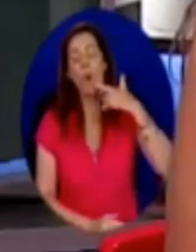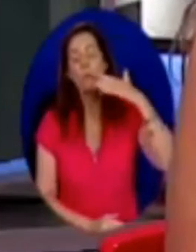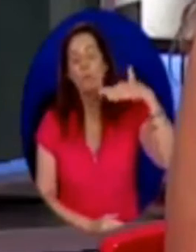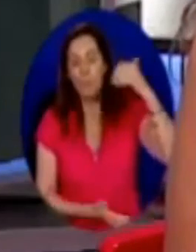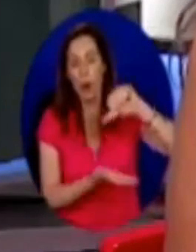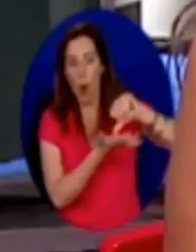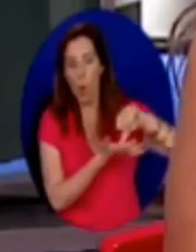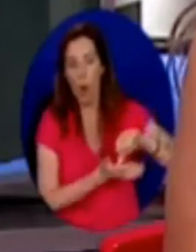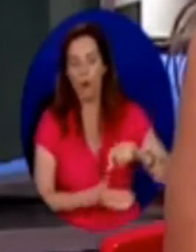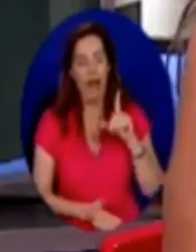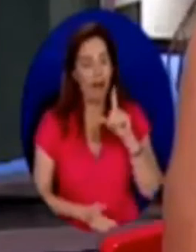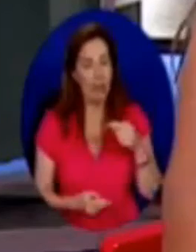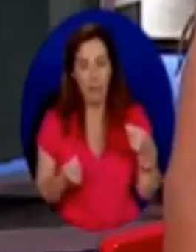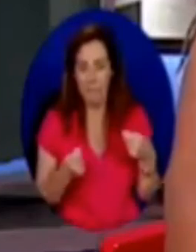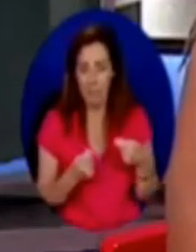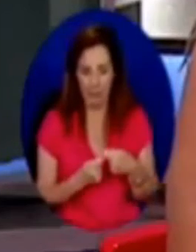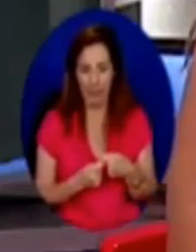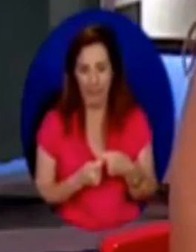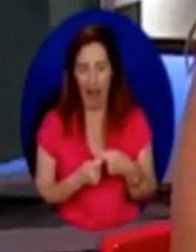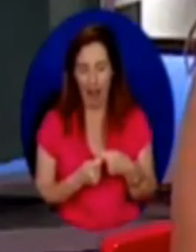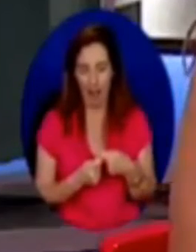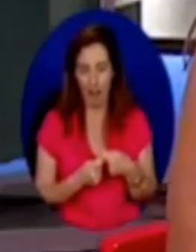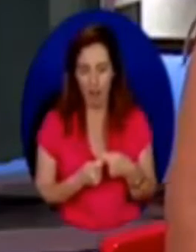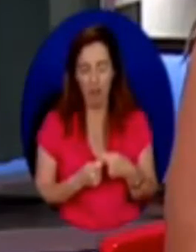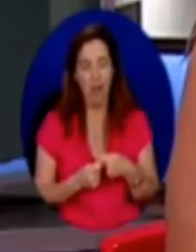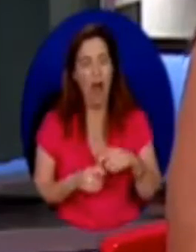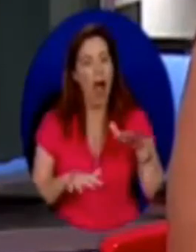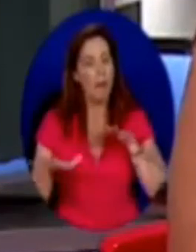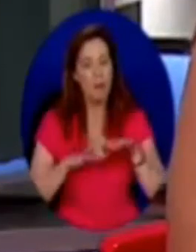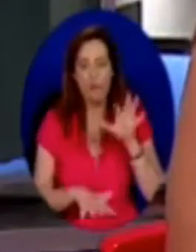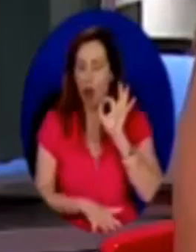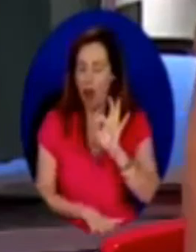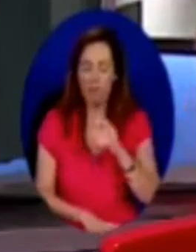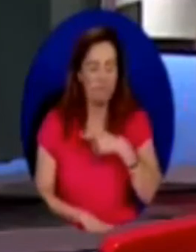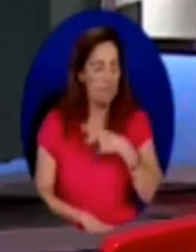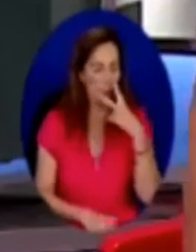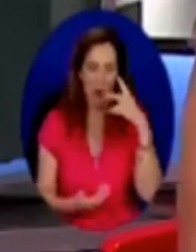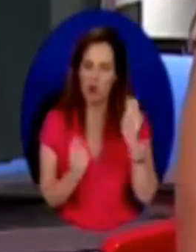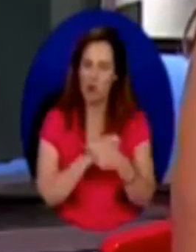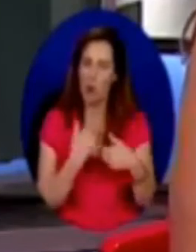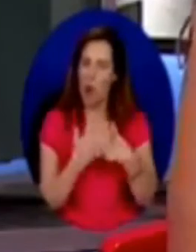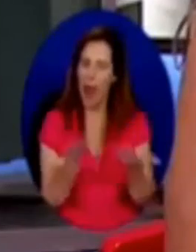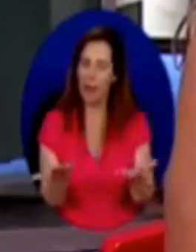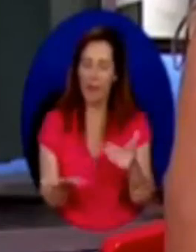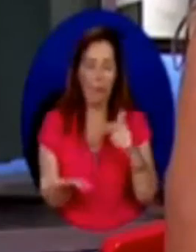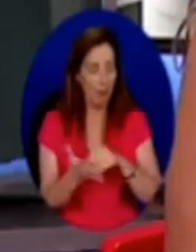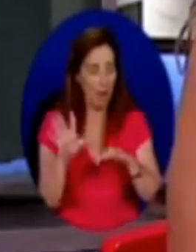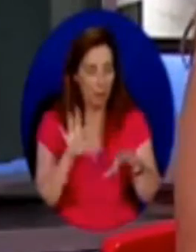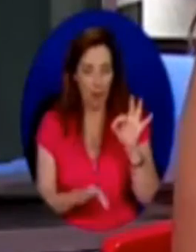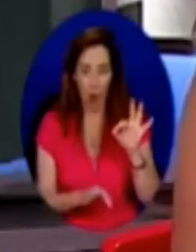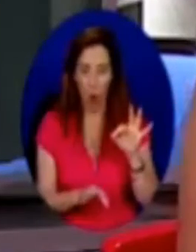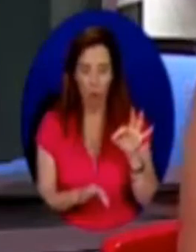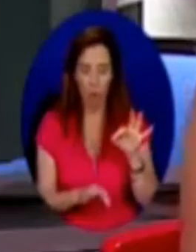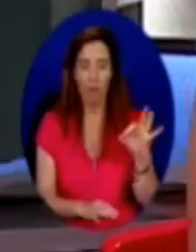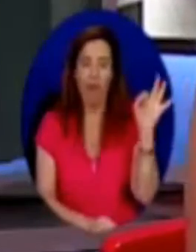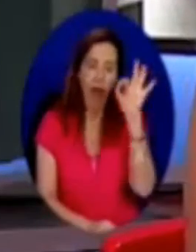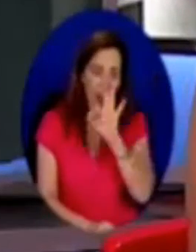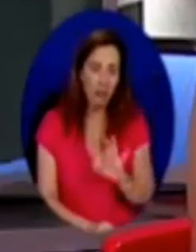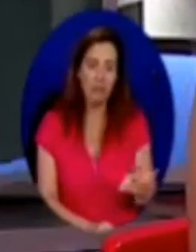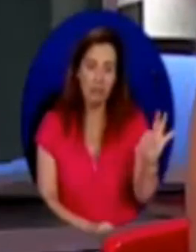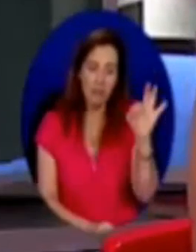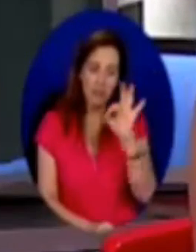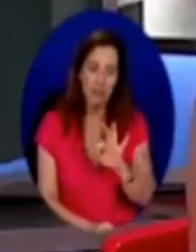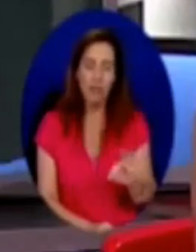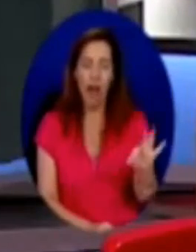ערים אבל מבחינת ההתנהלות של המשטר אנחנו לא רואים שינוי וגם בעקבות הבחירות האלה עדיין